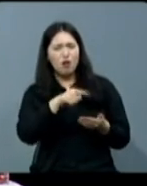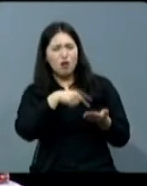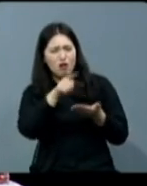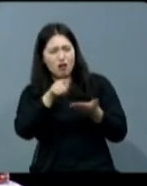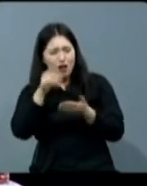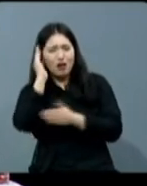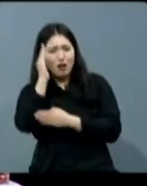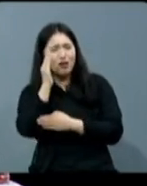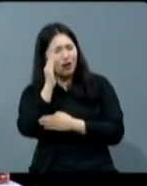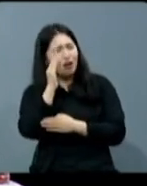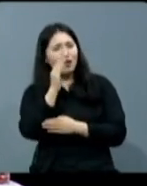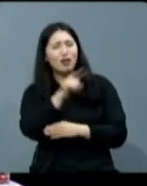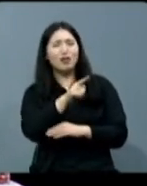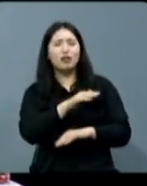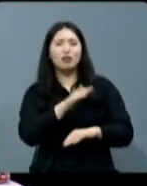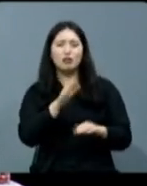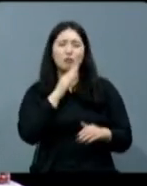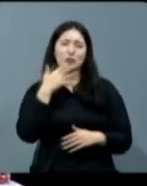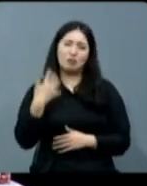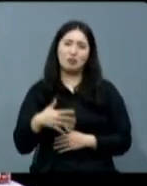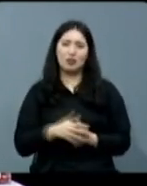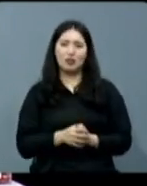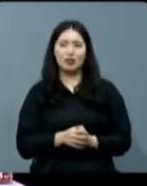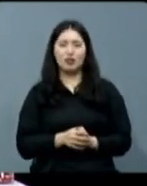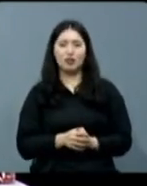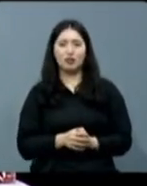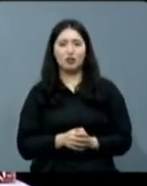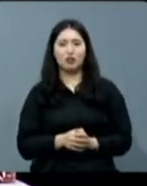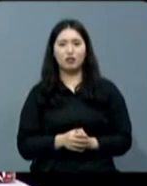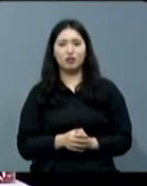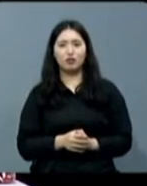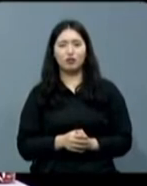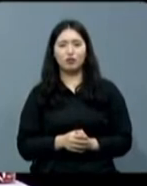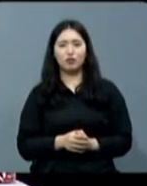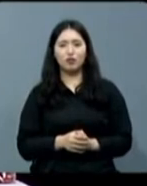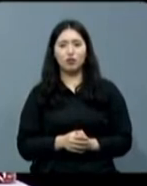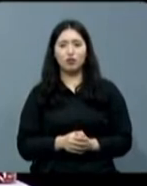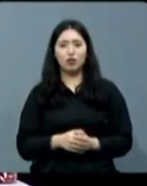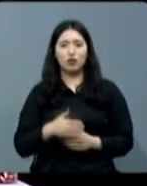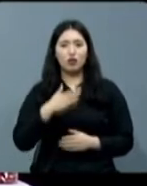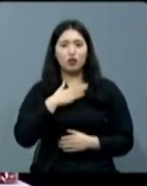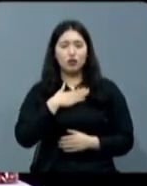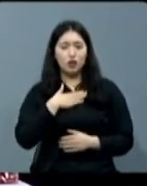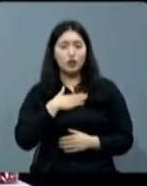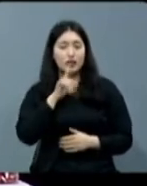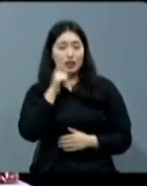참 대단합니다. 뭐요? 강론을 따지는 거는 저는 총론을 안